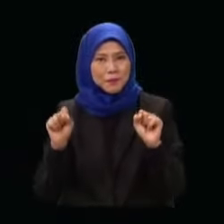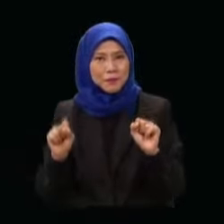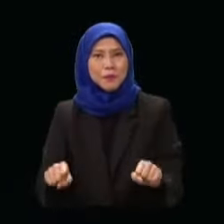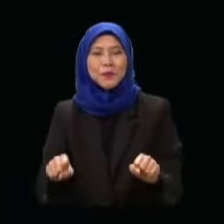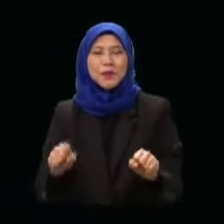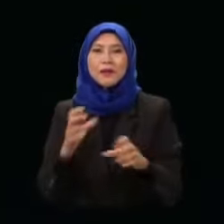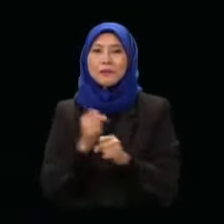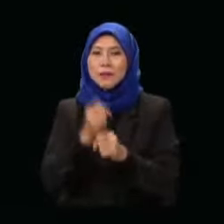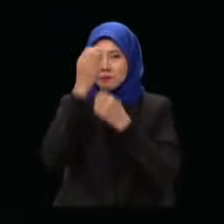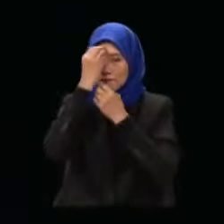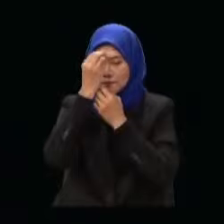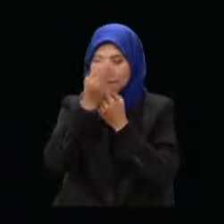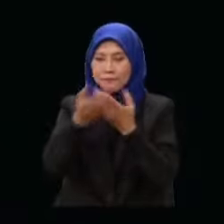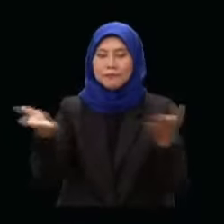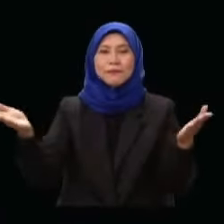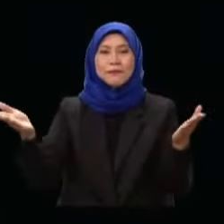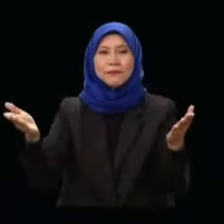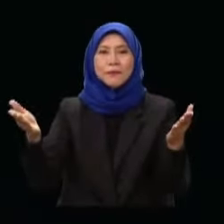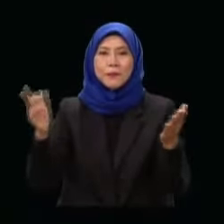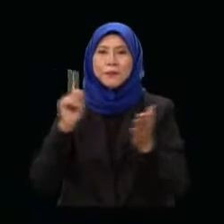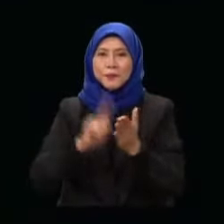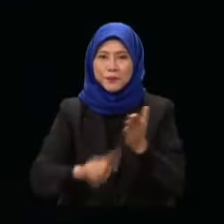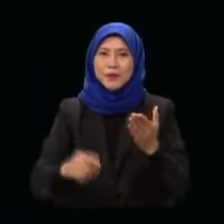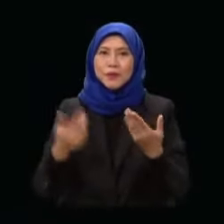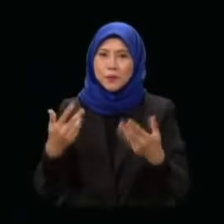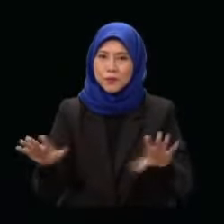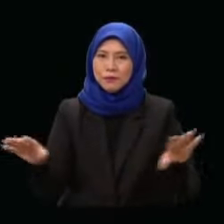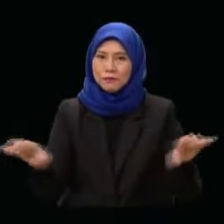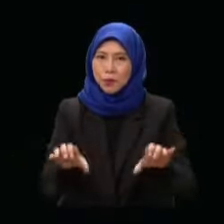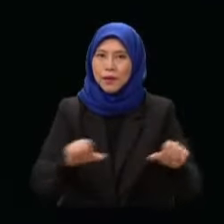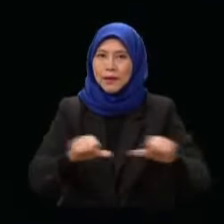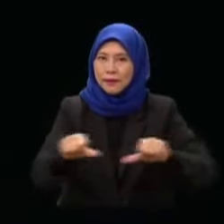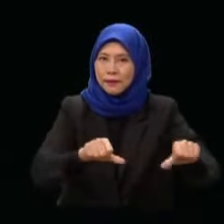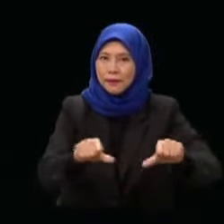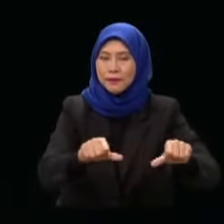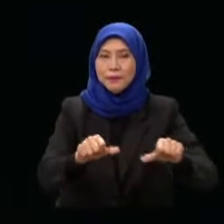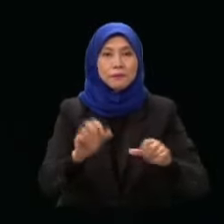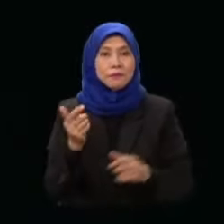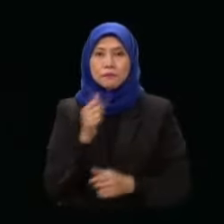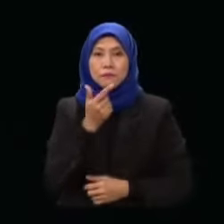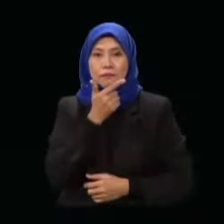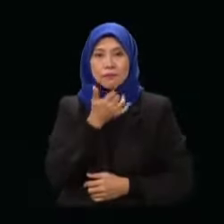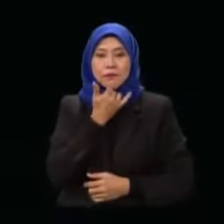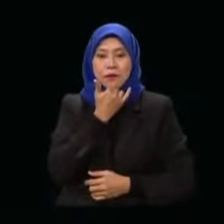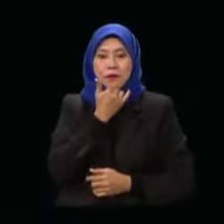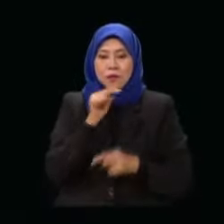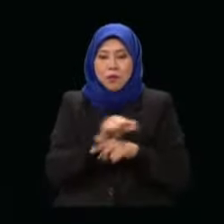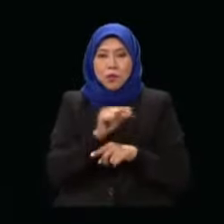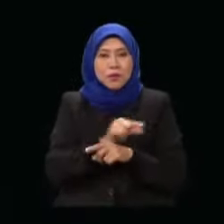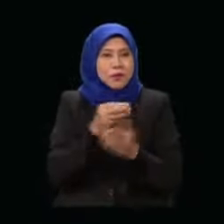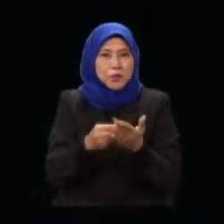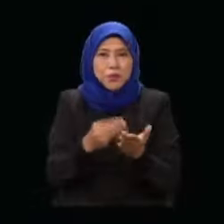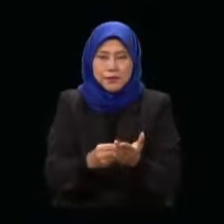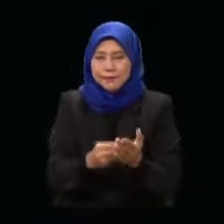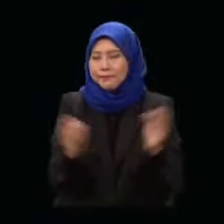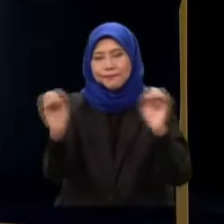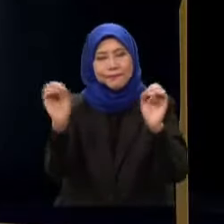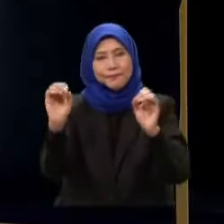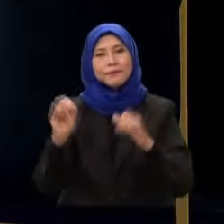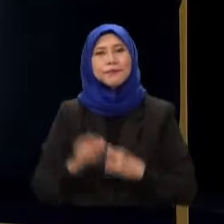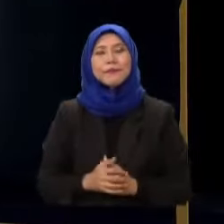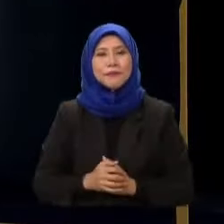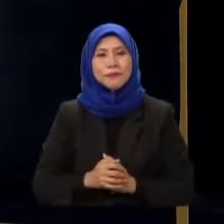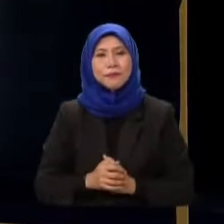makluman umum atau tentang apel yang dilakukan jadi tidak ada penyalahgunaan dana dan sebagainya ke ini